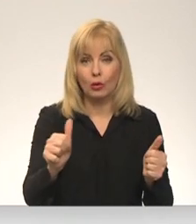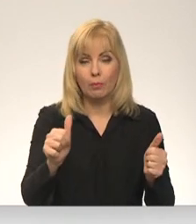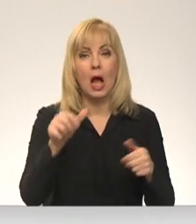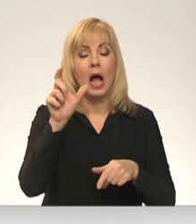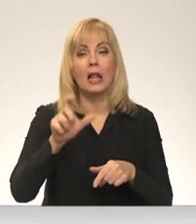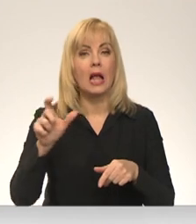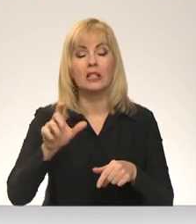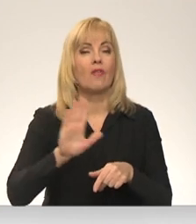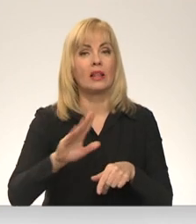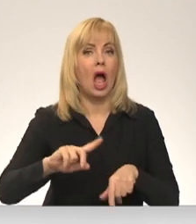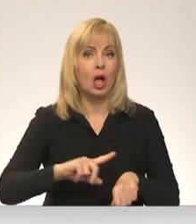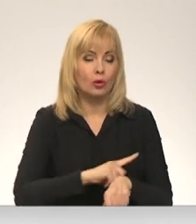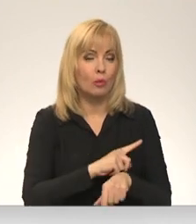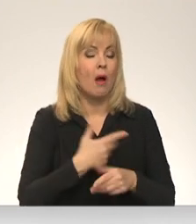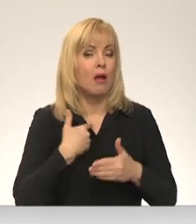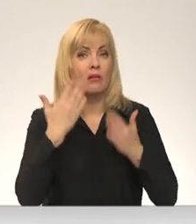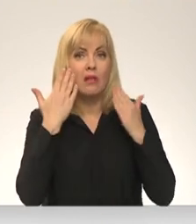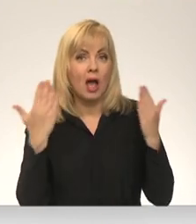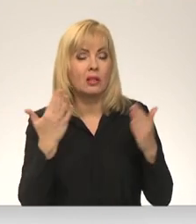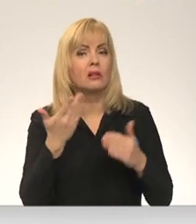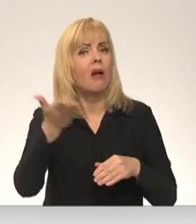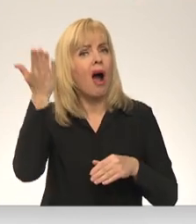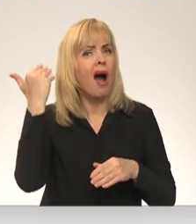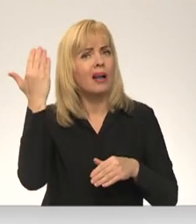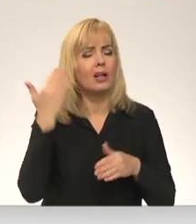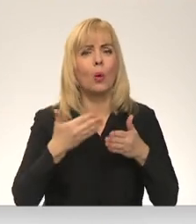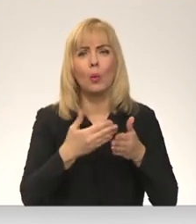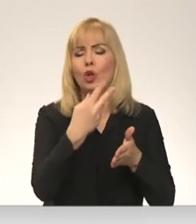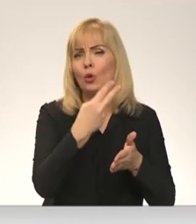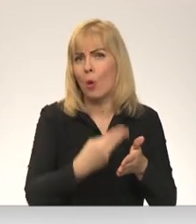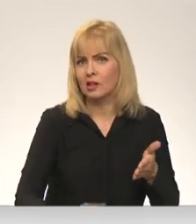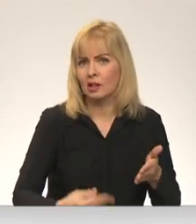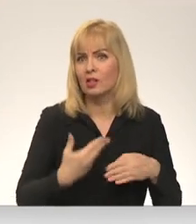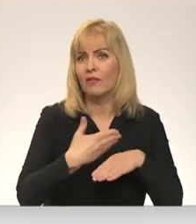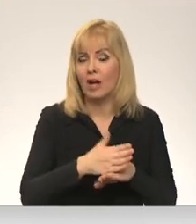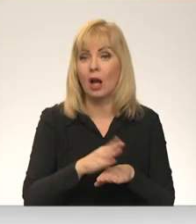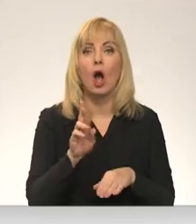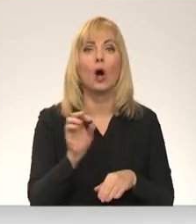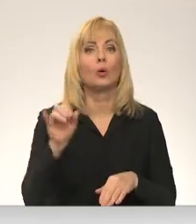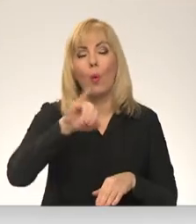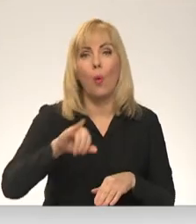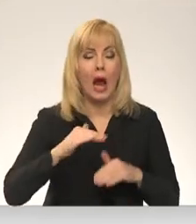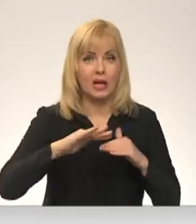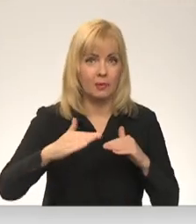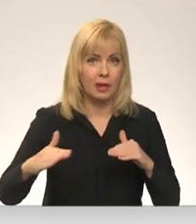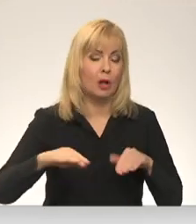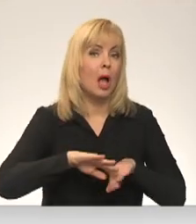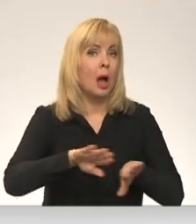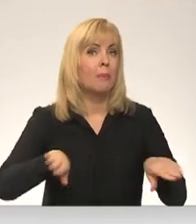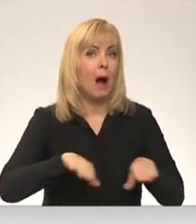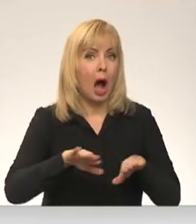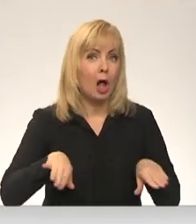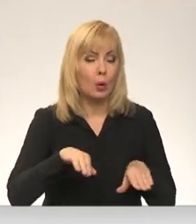negūtu traumas. Pagaidām nav arī zināms, cik sens ir kuģa vraks. Rojas pludmali ziemas peldēm rojnieces